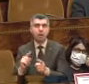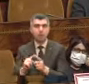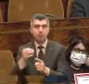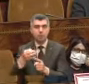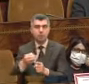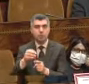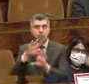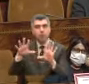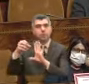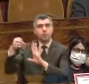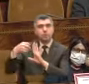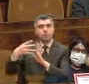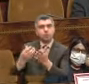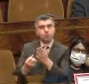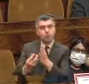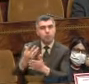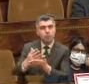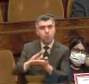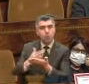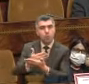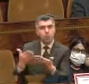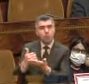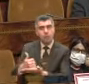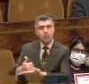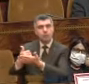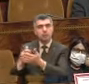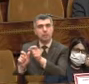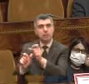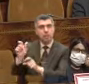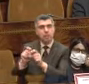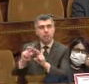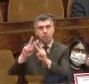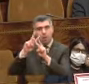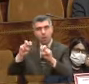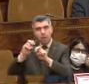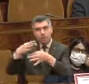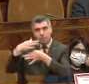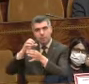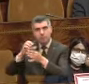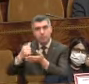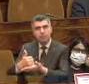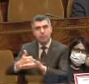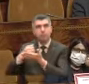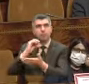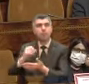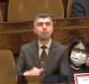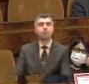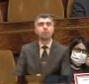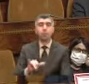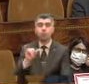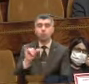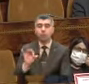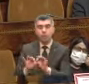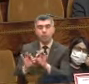بالطاقات المتجددة والتحفيز على استعمالها والاستثمار فيها ودعم البحث العلمي والتصنيع الوطني لأجهزتها؟ ما هي الإجراءات